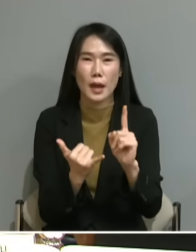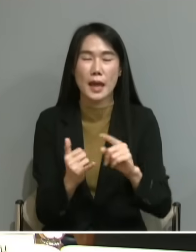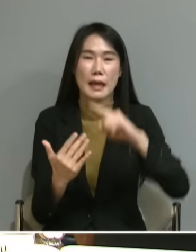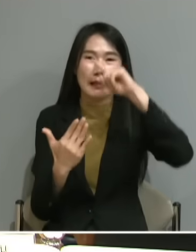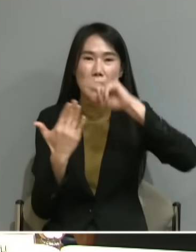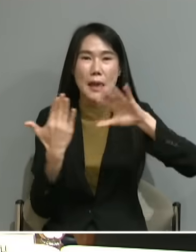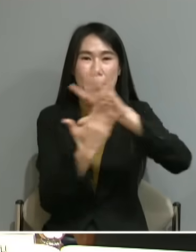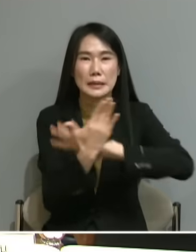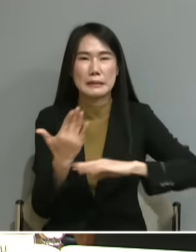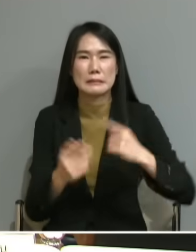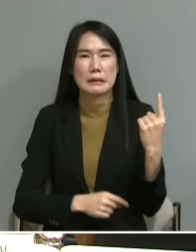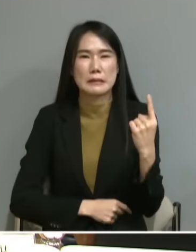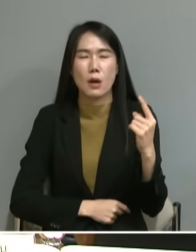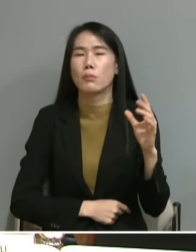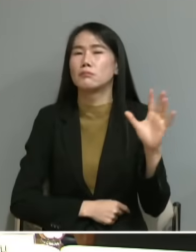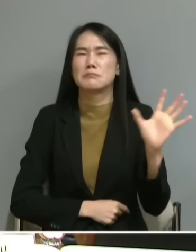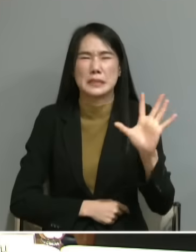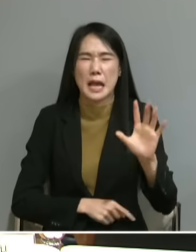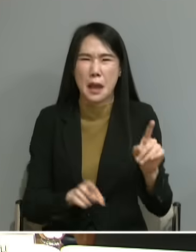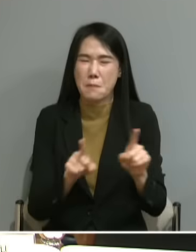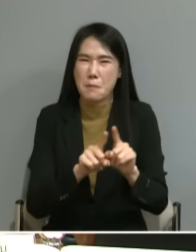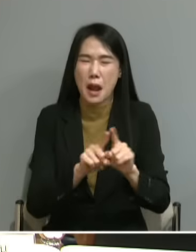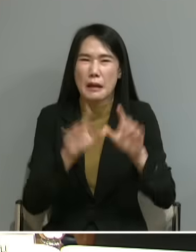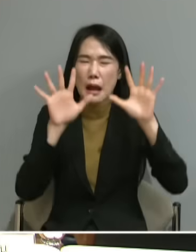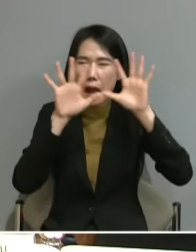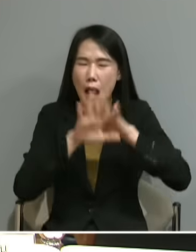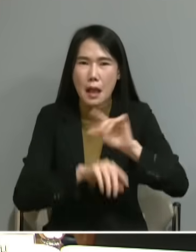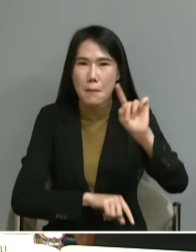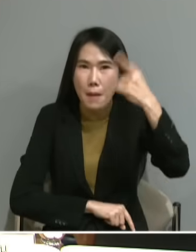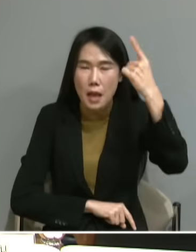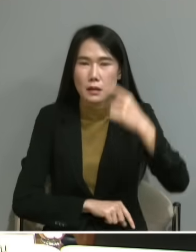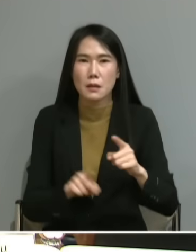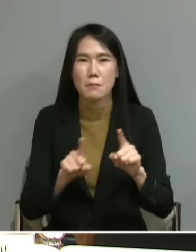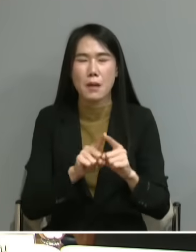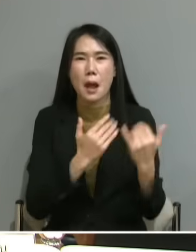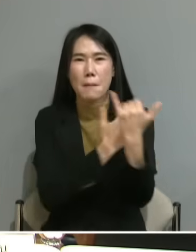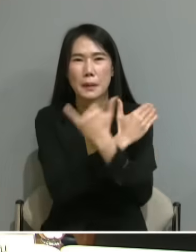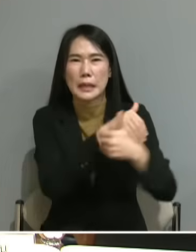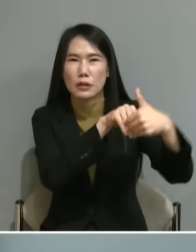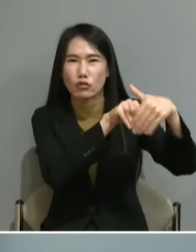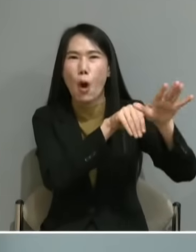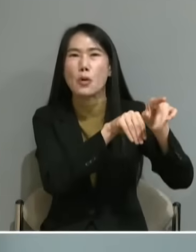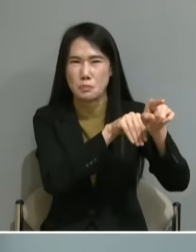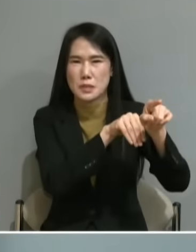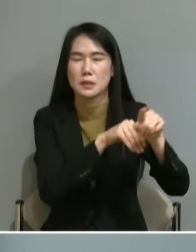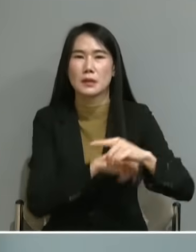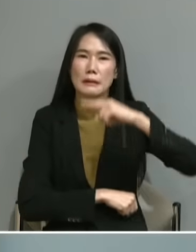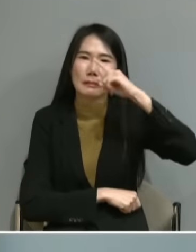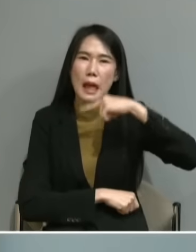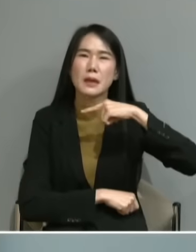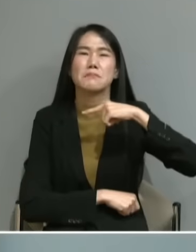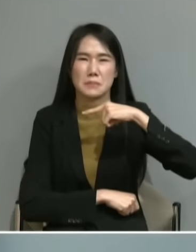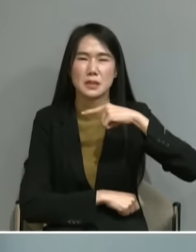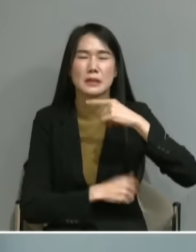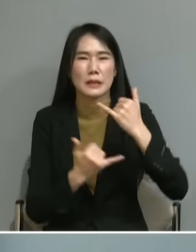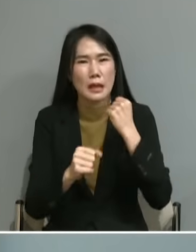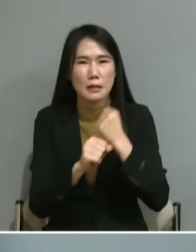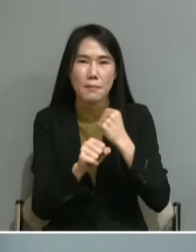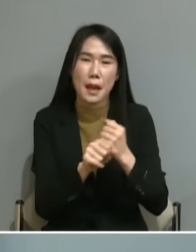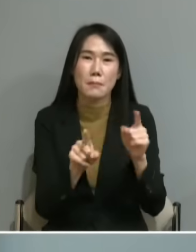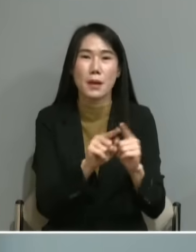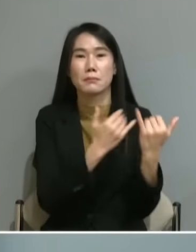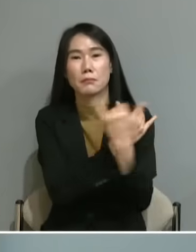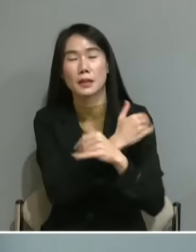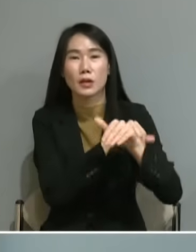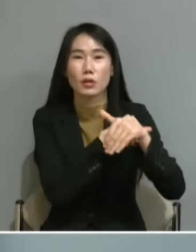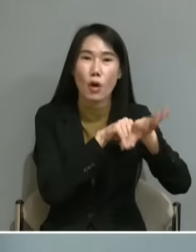ประเทศไทยแต่เป็นนโยบายที่มันใหม่แกะกล่องไม่ว่าจะเป็นประเทศไทยหรือต่างประเทศก็ตามคือต่างประเทศมีกลไกในการทำนโยบายในลักษ